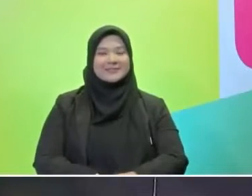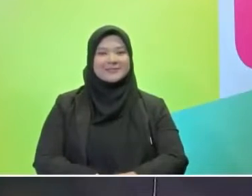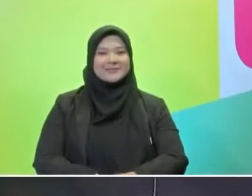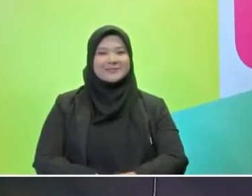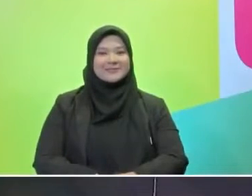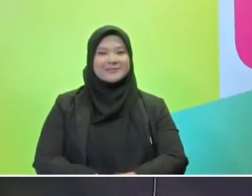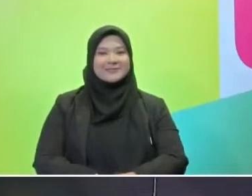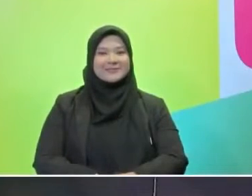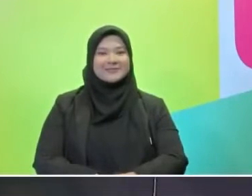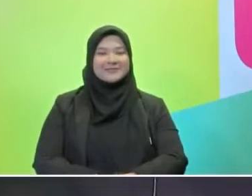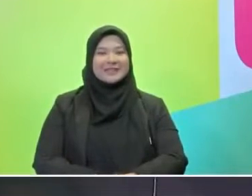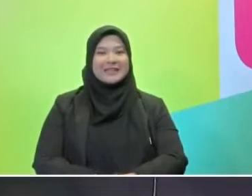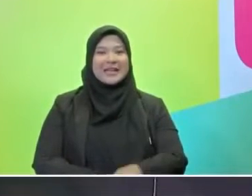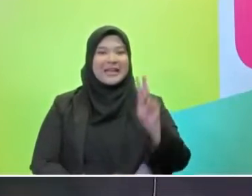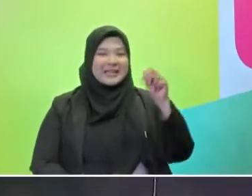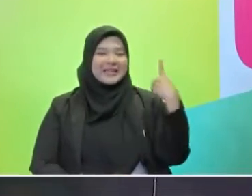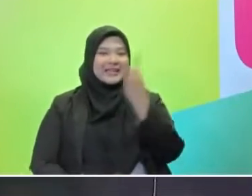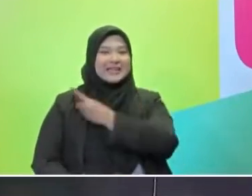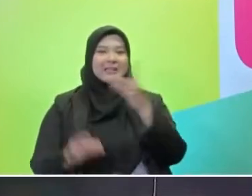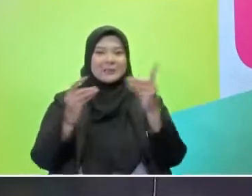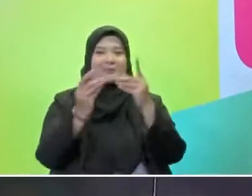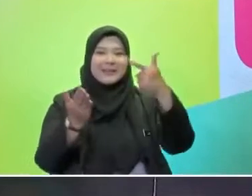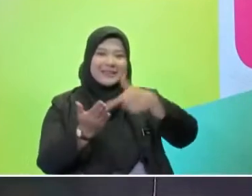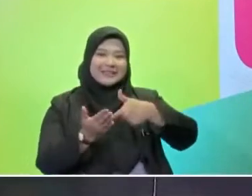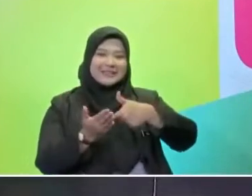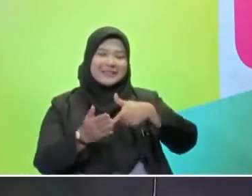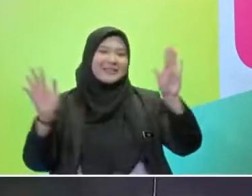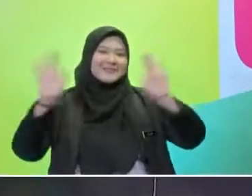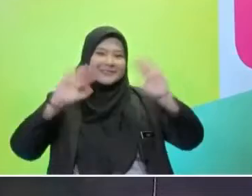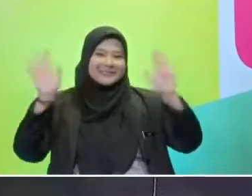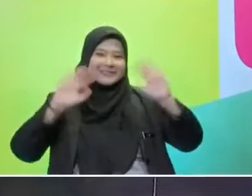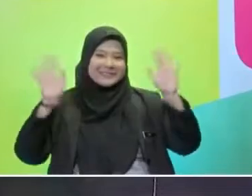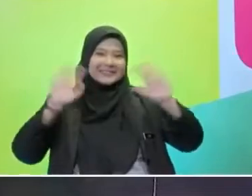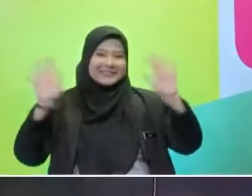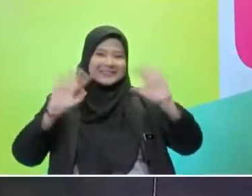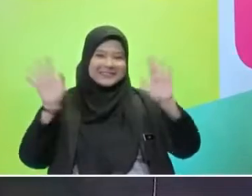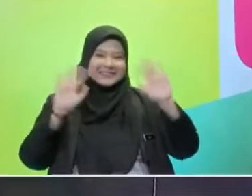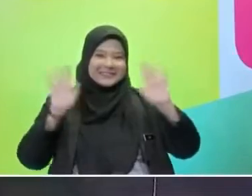Lumpur. Saya Nisa Kis, semoga kita bertemu lagi. Bye!